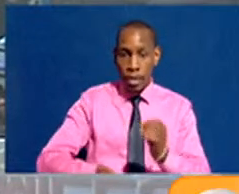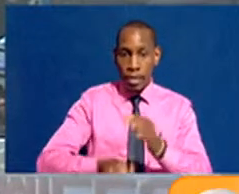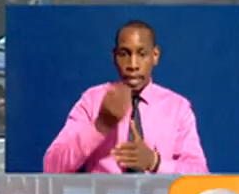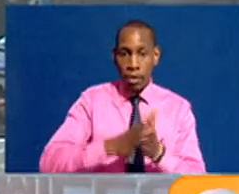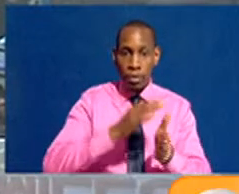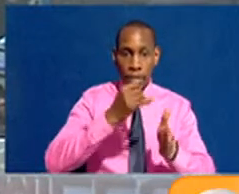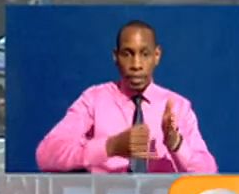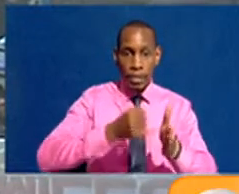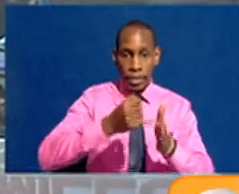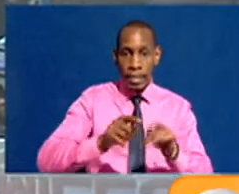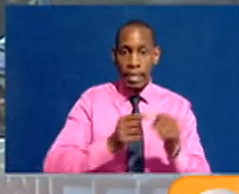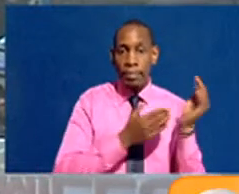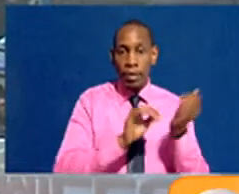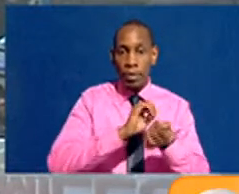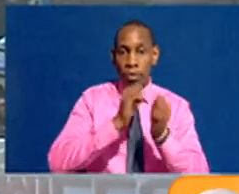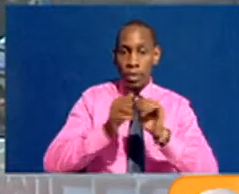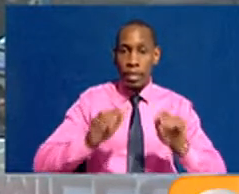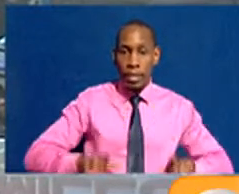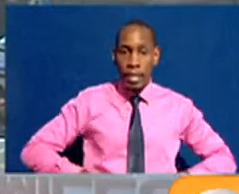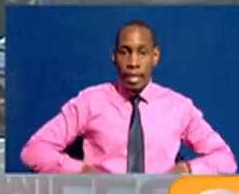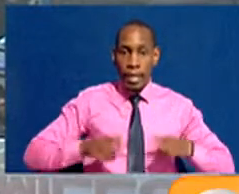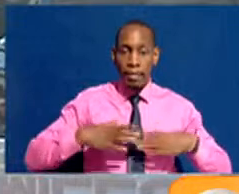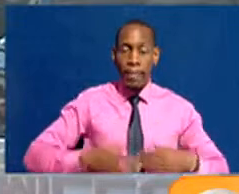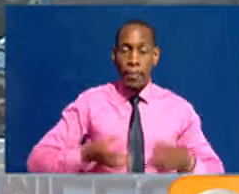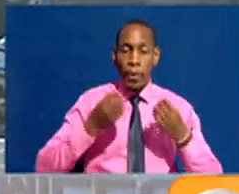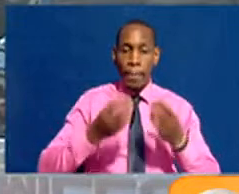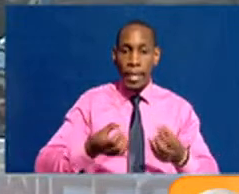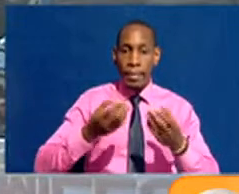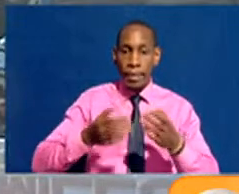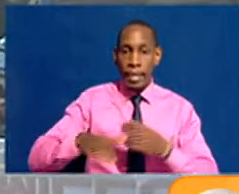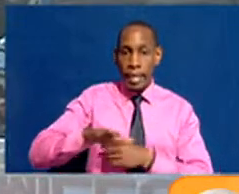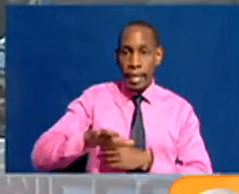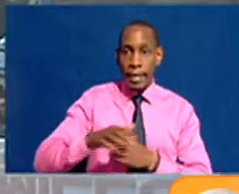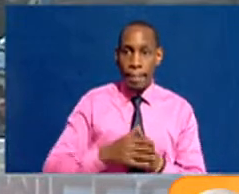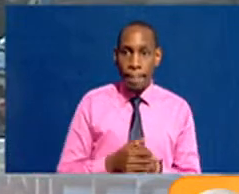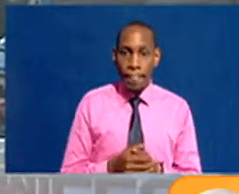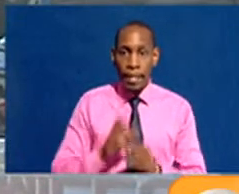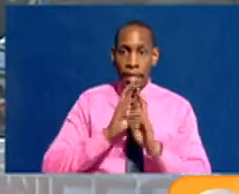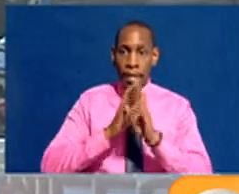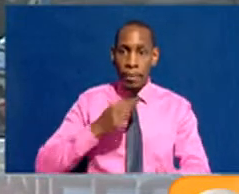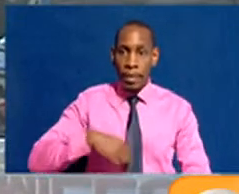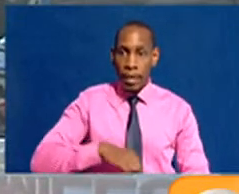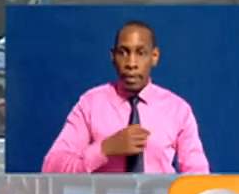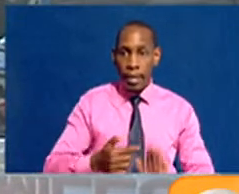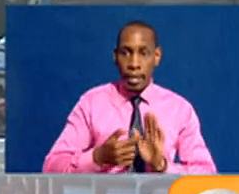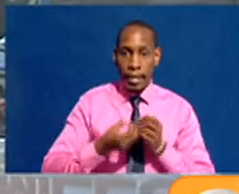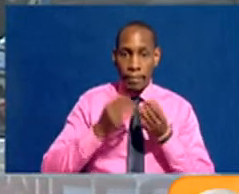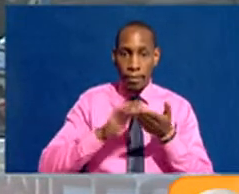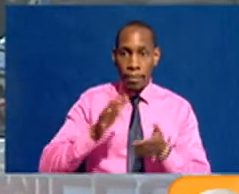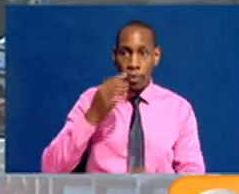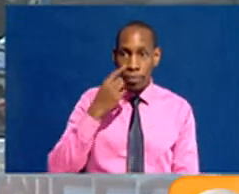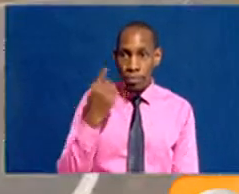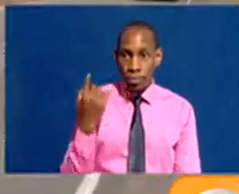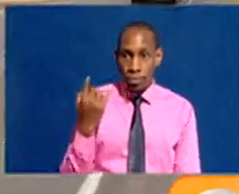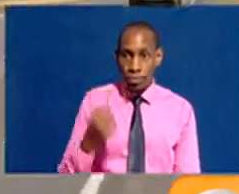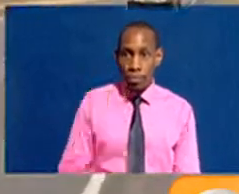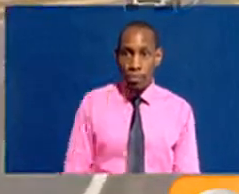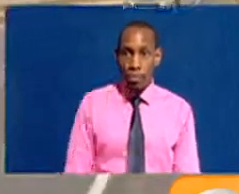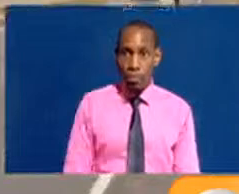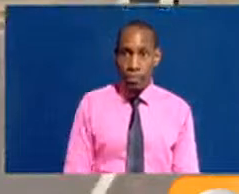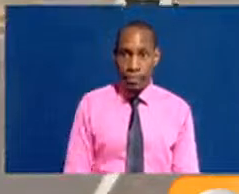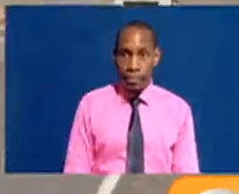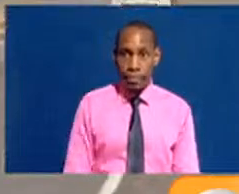kiwanda hicho kinachotarajiwa kubadili maisha ya maelfu ya wakazi wa maeneo hayo. Francis Mtalaki na maelezo zaidi.